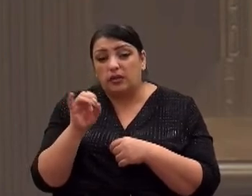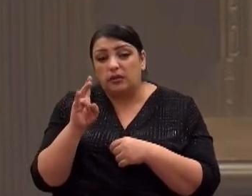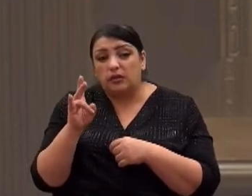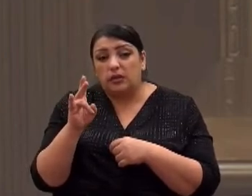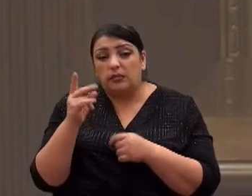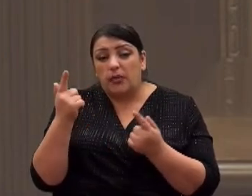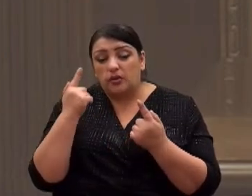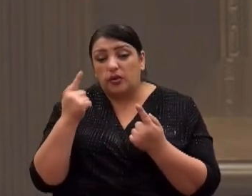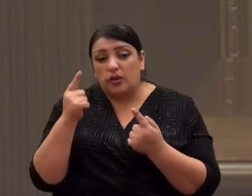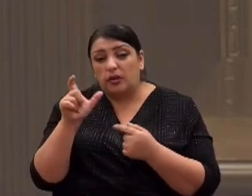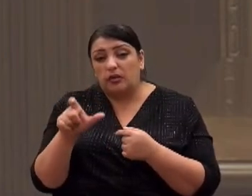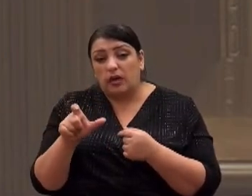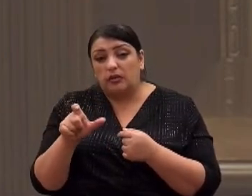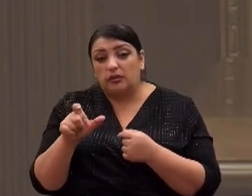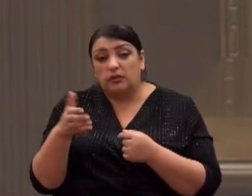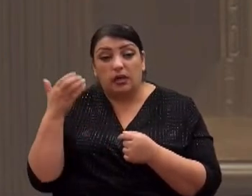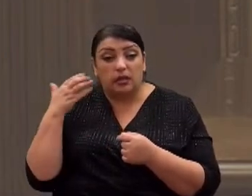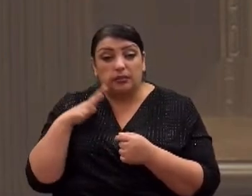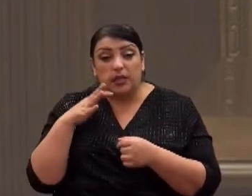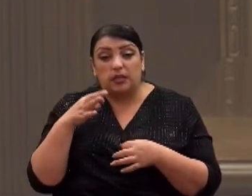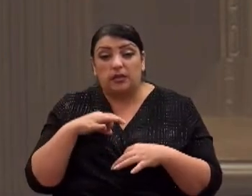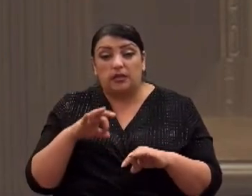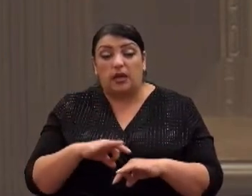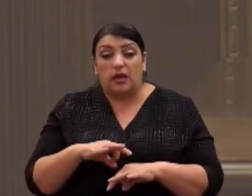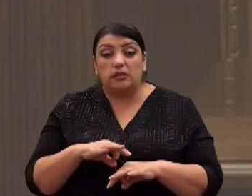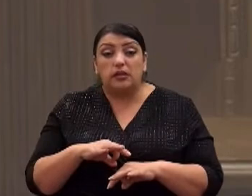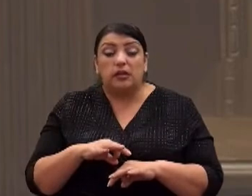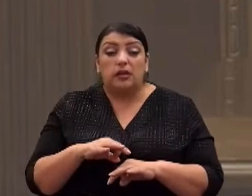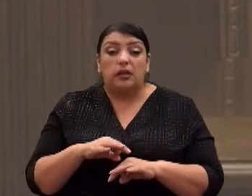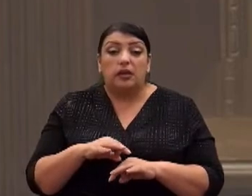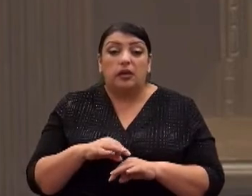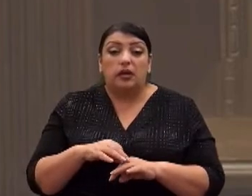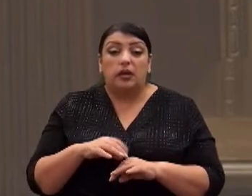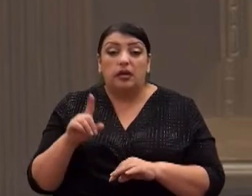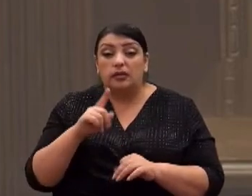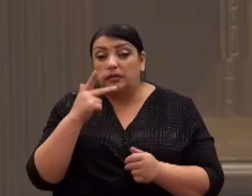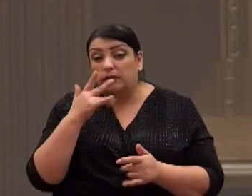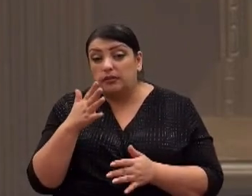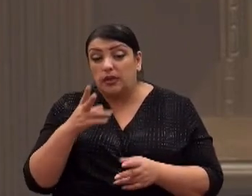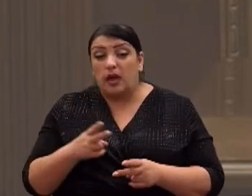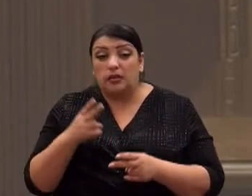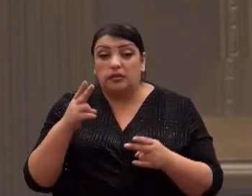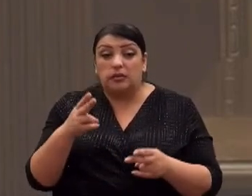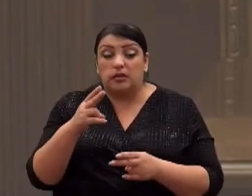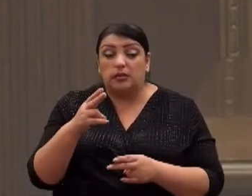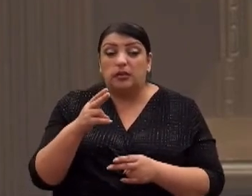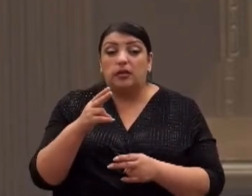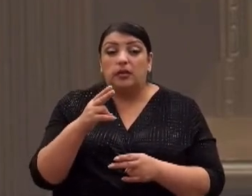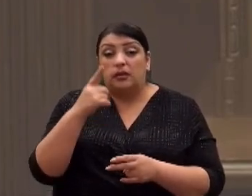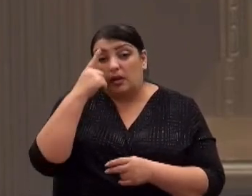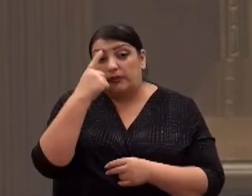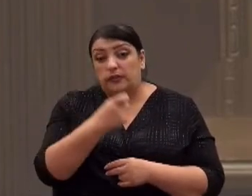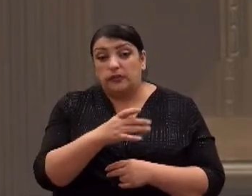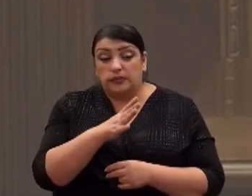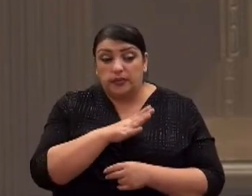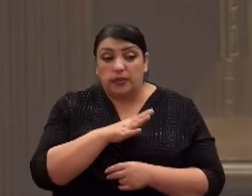կողմից, նախկին դատախազի կողմից առերևույթ հանցանք կատարելու վերաբերյալ հաղորդում է ներկայացրել հսկող